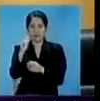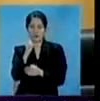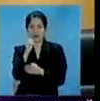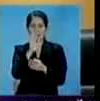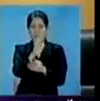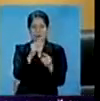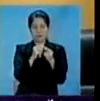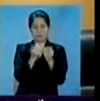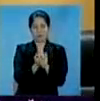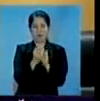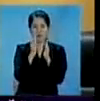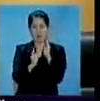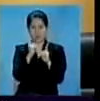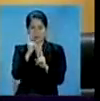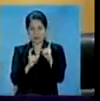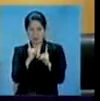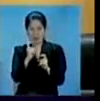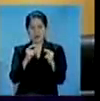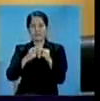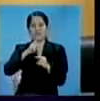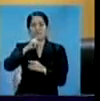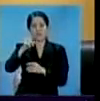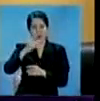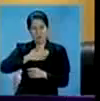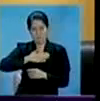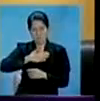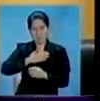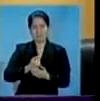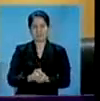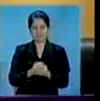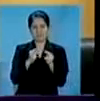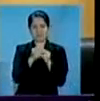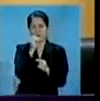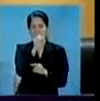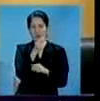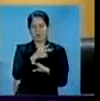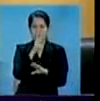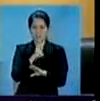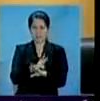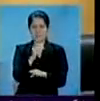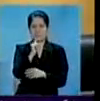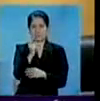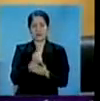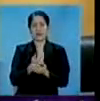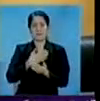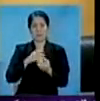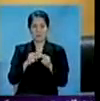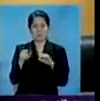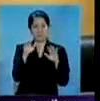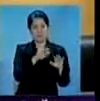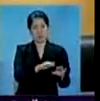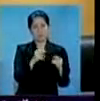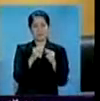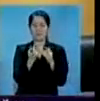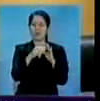และผู้บาดเจ็บไปแจ้งความดำเนินคดีกับผมนั้นผมกล่าวเปลี่ยนกับท่านประธานครับผมพร้อมที่จะเดินเข้าสู่กระ